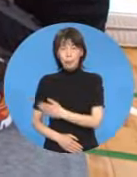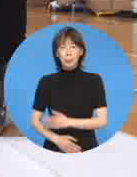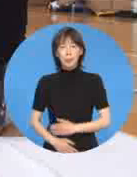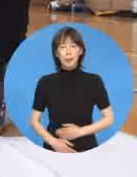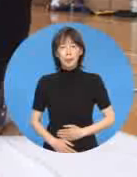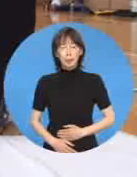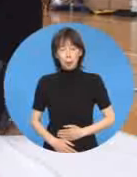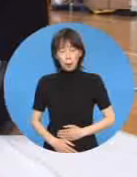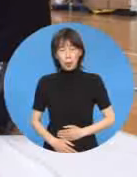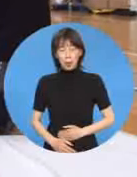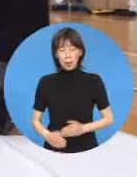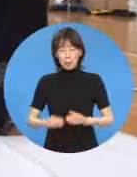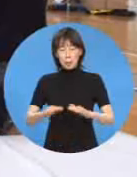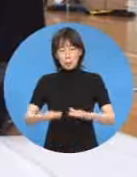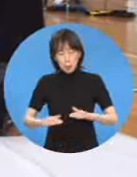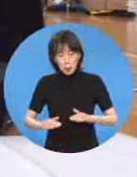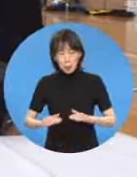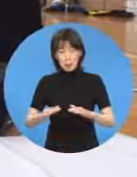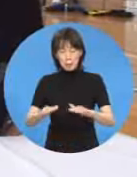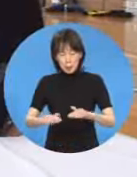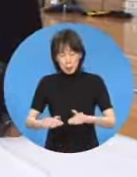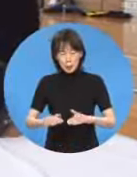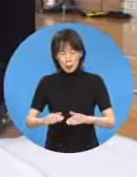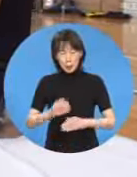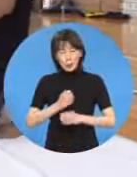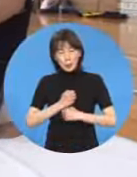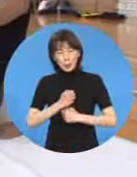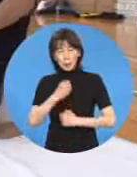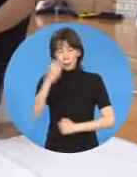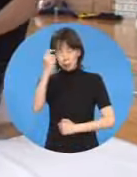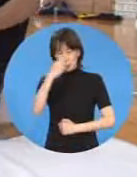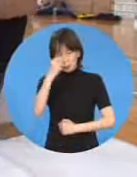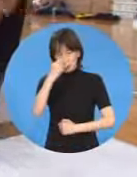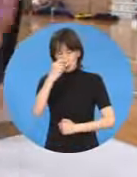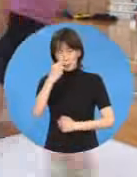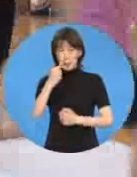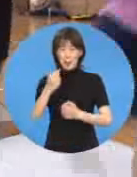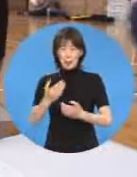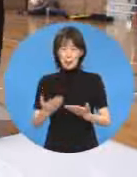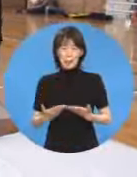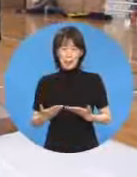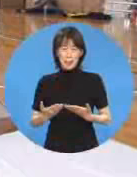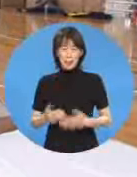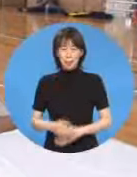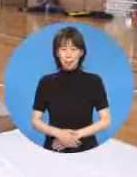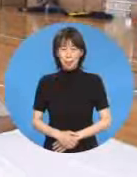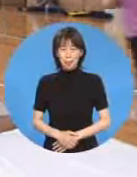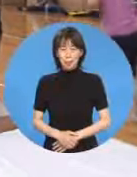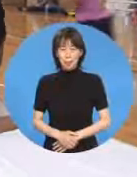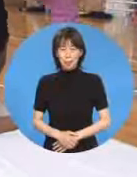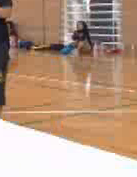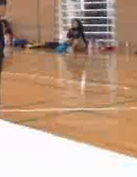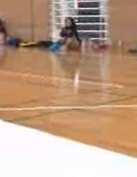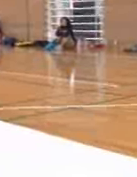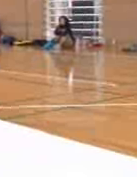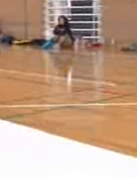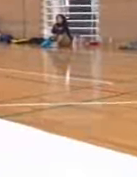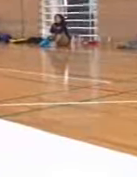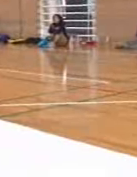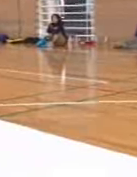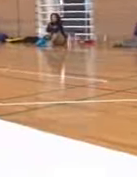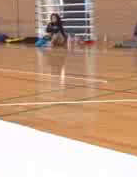です子供たちは順番に飛んでフォームをチェックしてもらいました